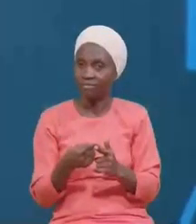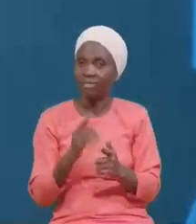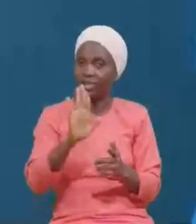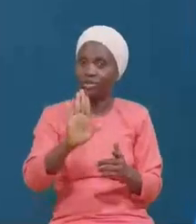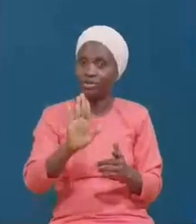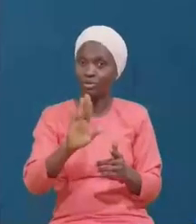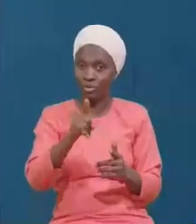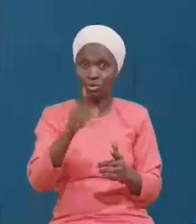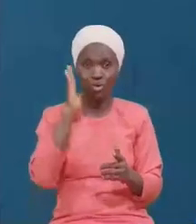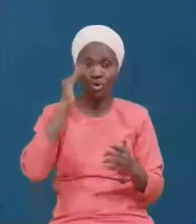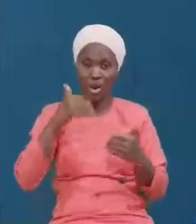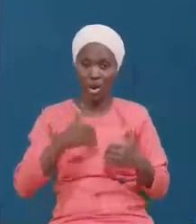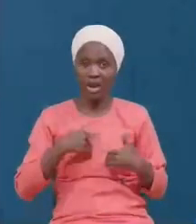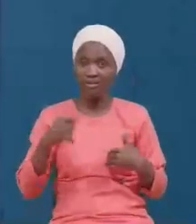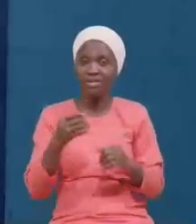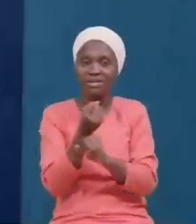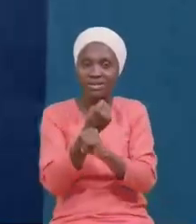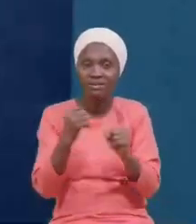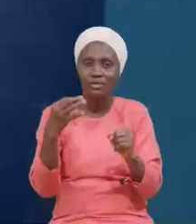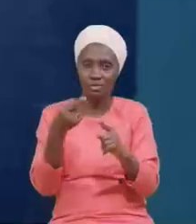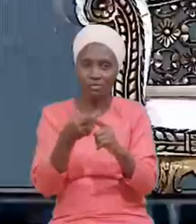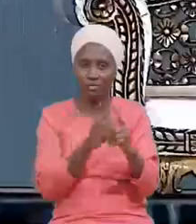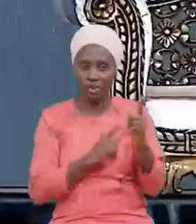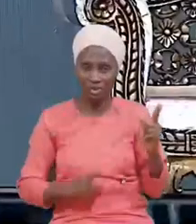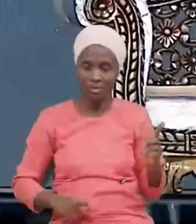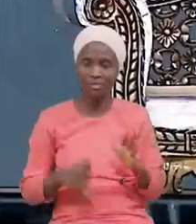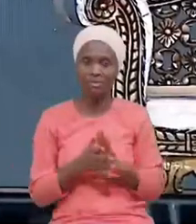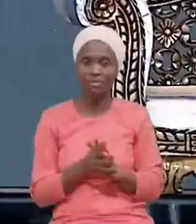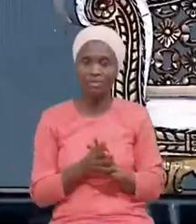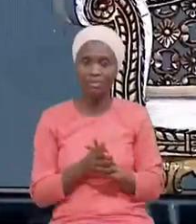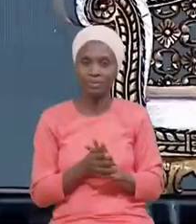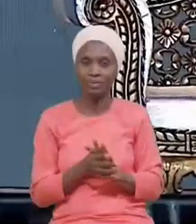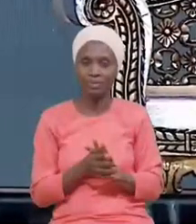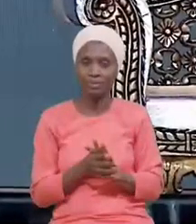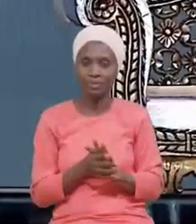Et puis vous aurez le salut du Seigneur.